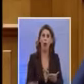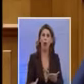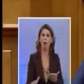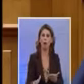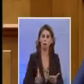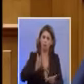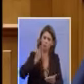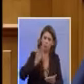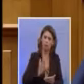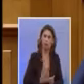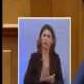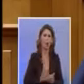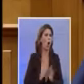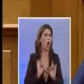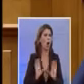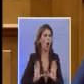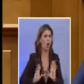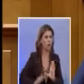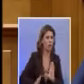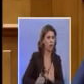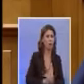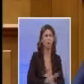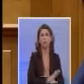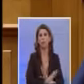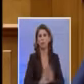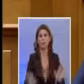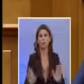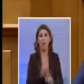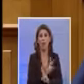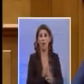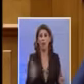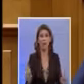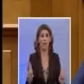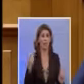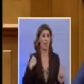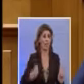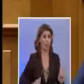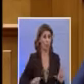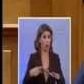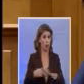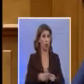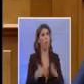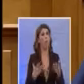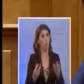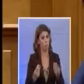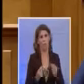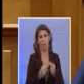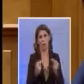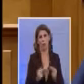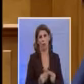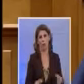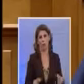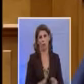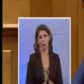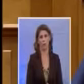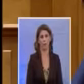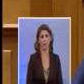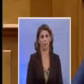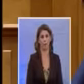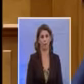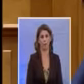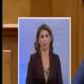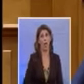απολύτως αδιάβλητος, διαφανής και σε ό,τι αφορά το δημόσια ταμείο πολύ αποτελεσματικός. Όλο το